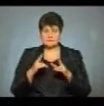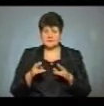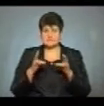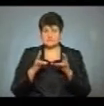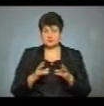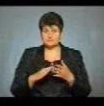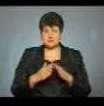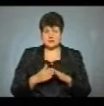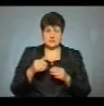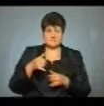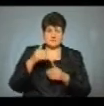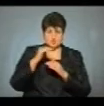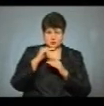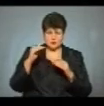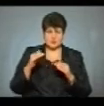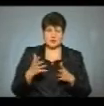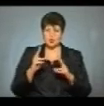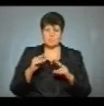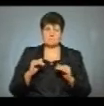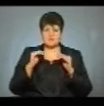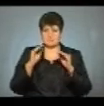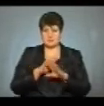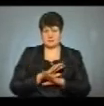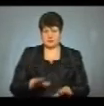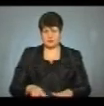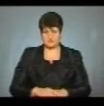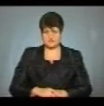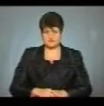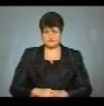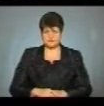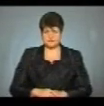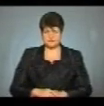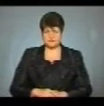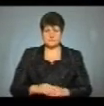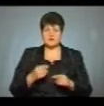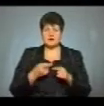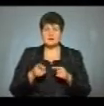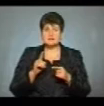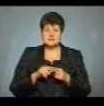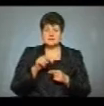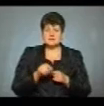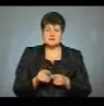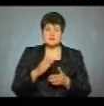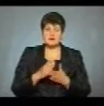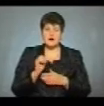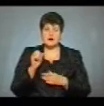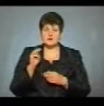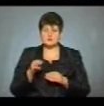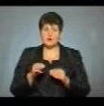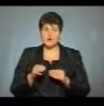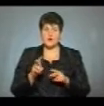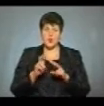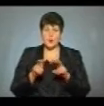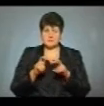стані, тому висотний обмежувач руху ніхто піднімати не буде. Це є акт обстеження